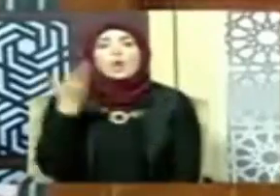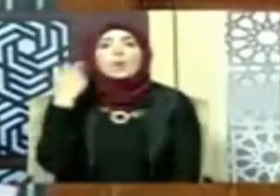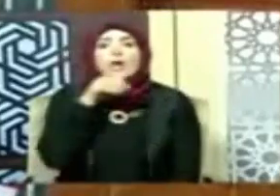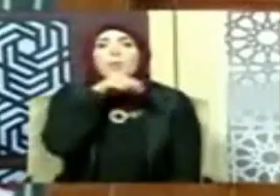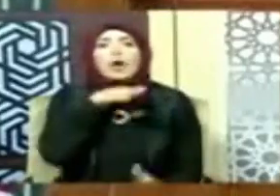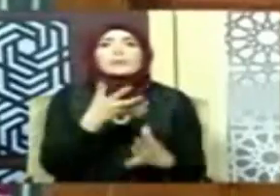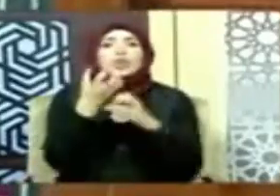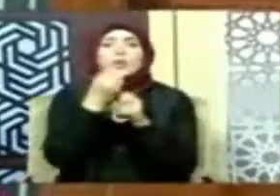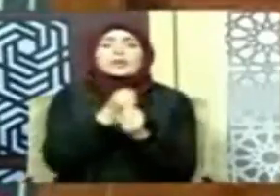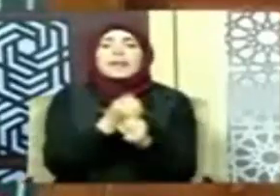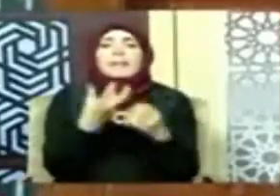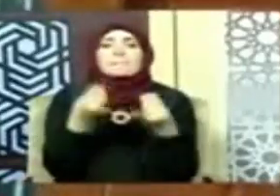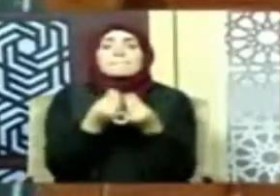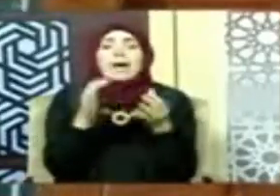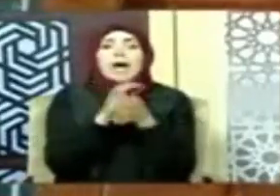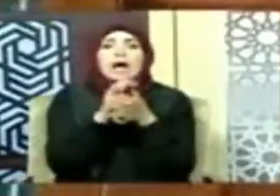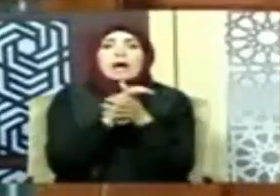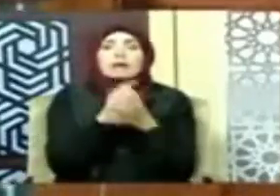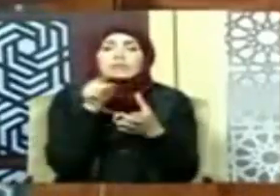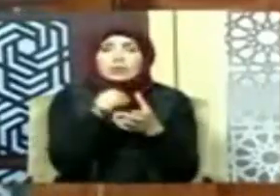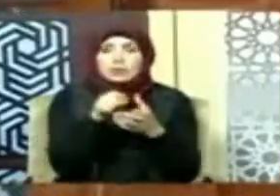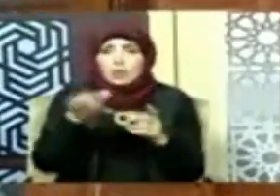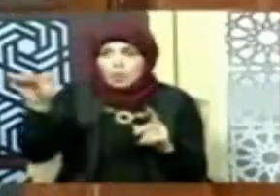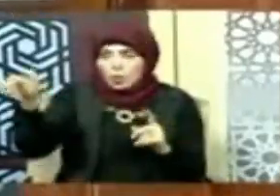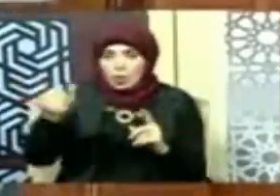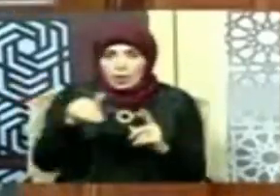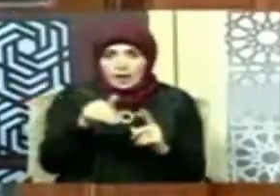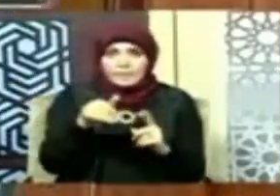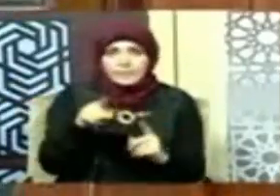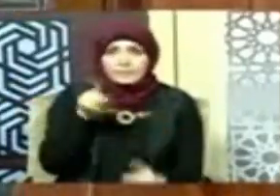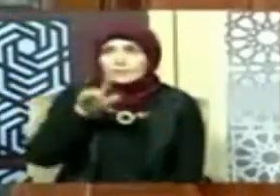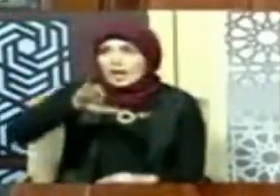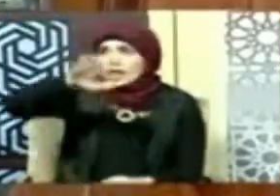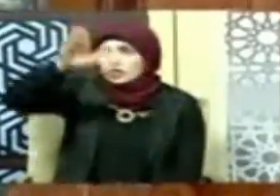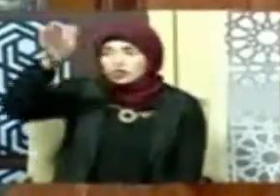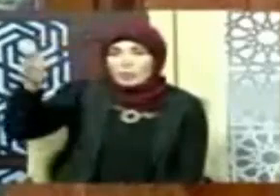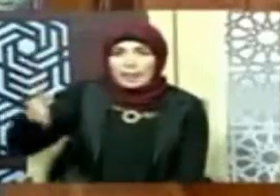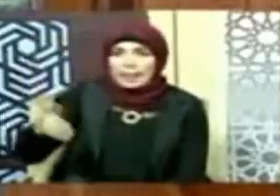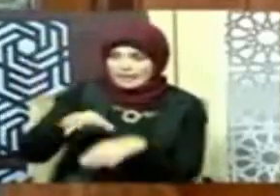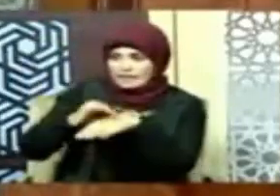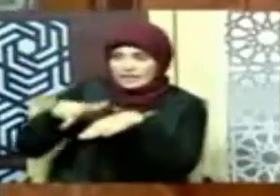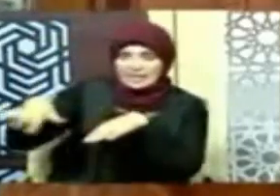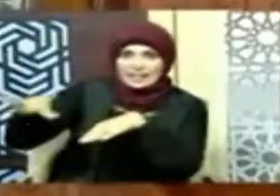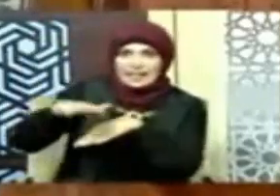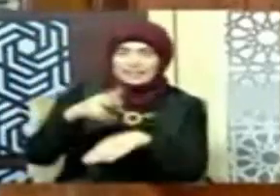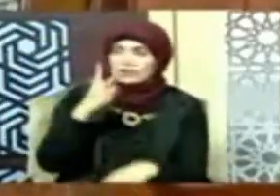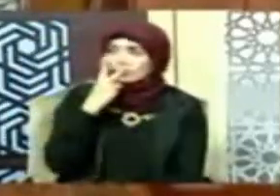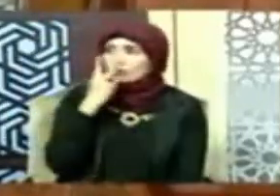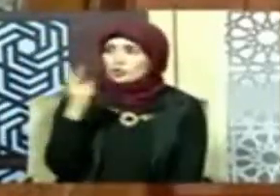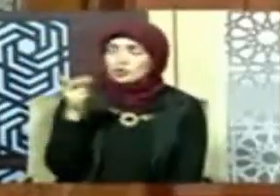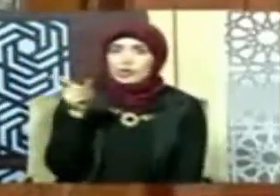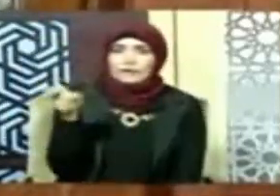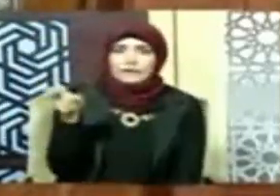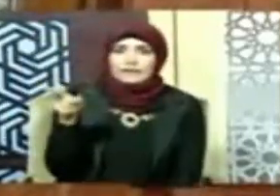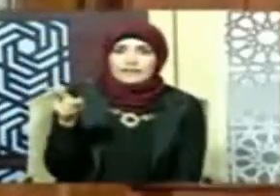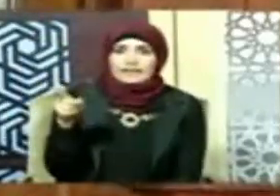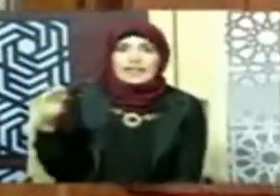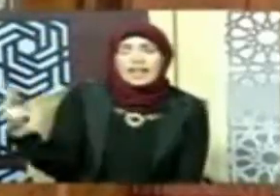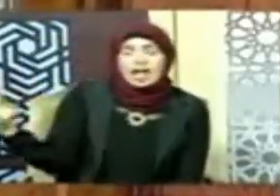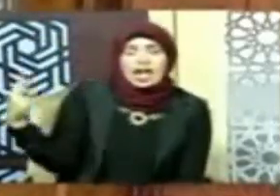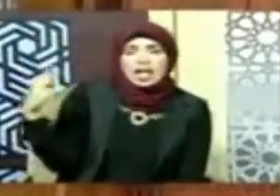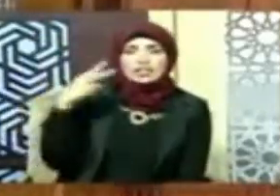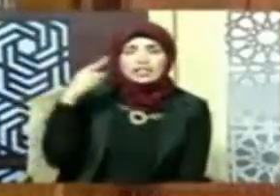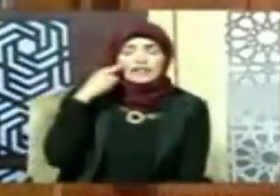أصحابه وهو خليفة، فمر بهم على جبل فقال: لقد رأيتني وأنا